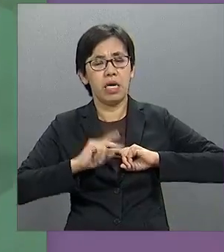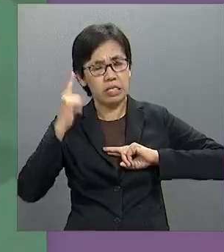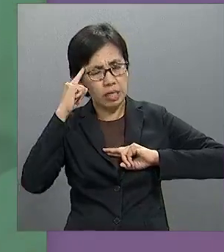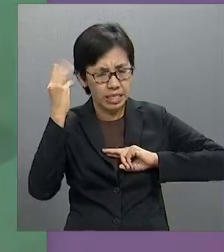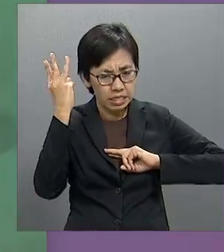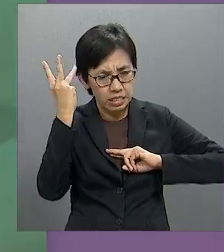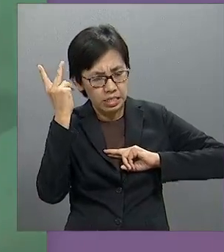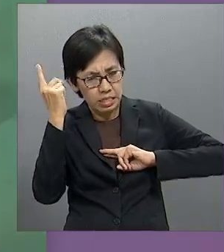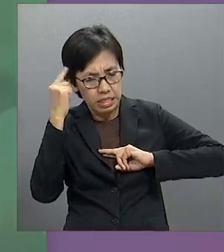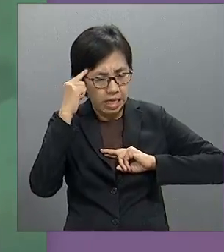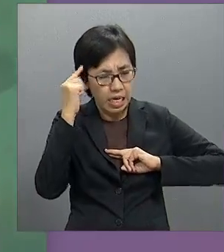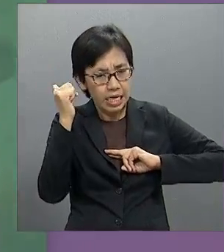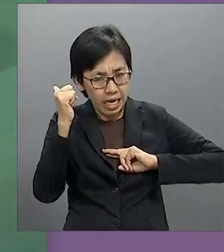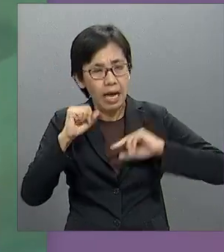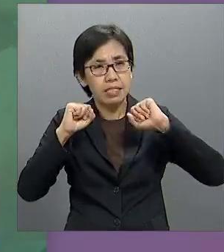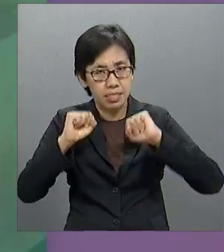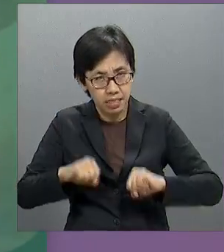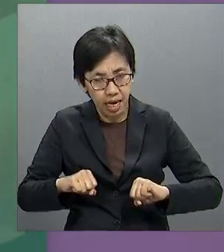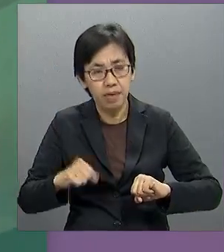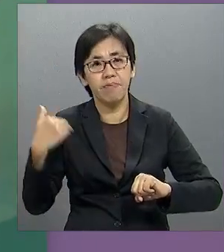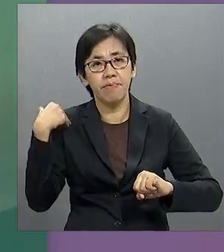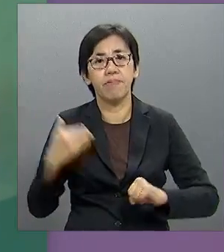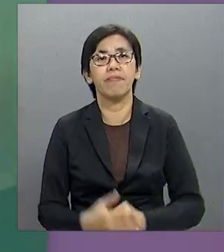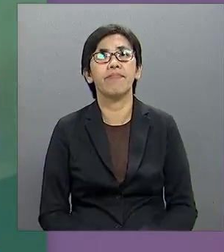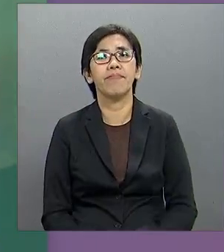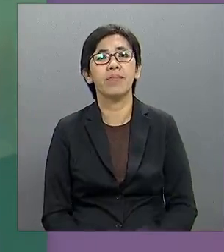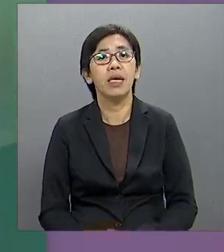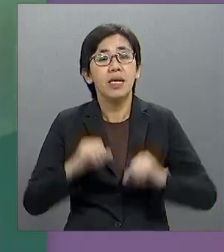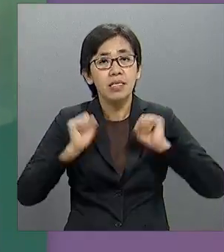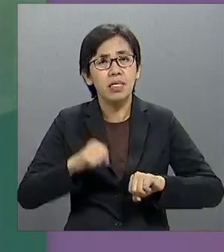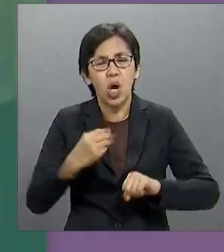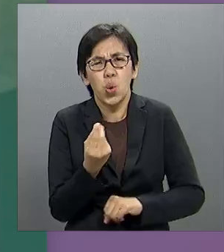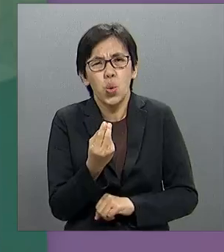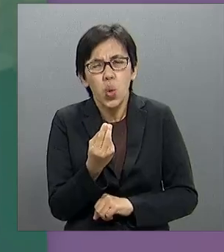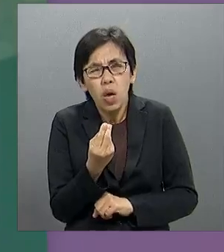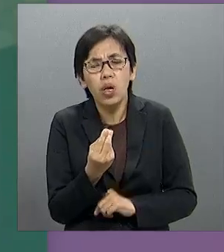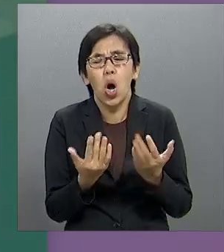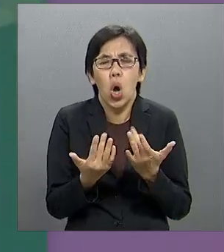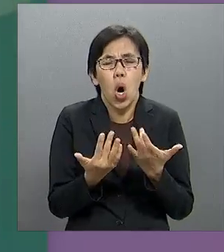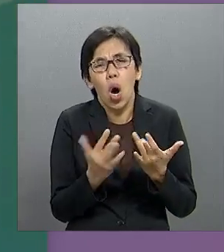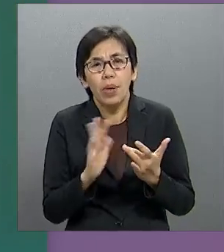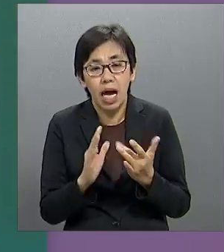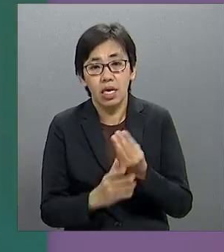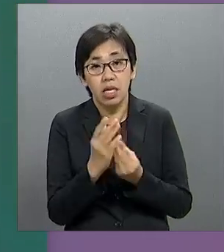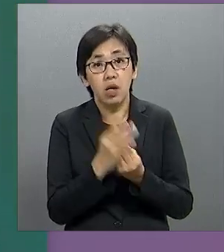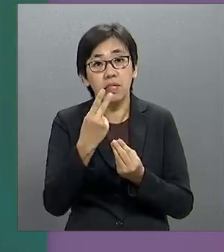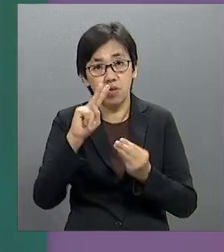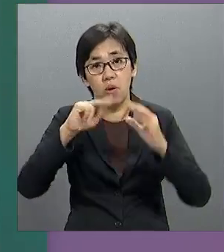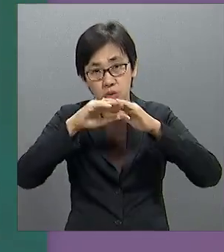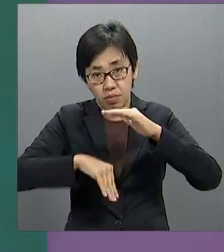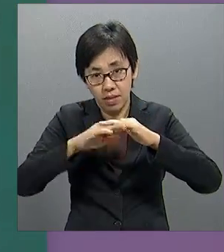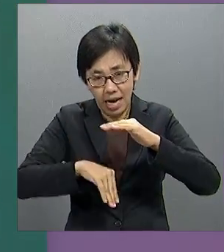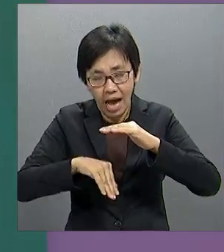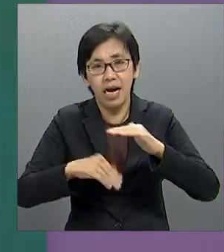ตัวเองให้ดีที่สุดแล้วคุณมีสิทธิ์ที่จะตัดสินใจค่ะแล้วตัดสินใจให้เร็วที่สุดนะคะมากกว่า 12สัปดาห์จะทำให้คุณปลอดภัยค่ะ